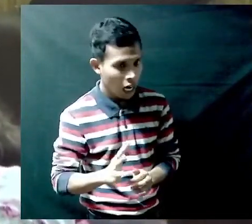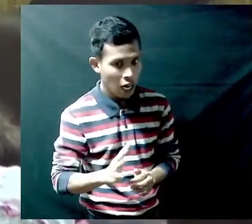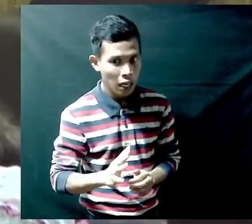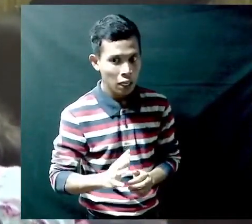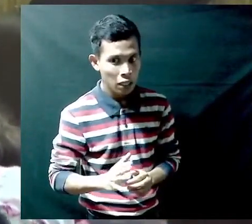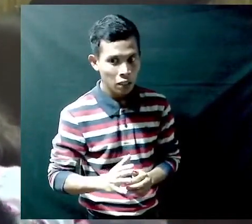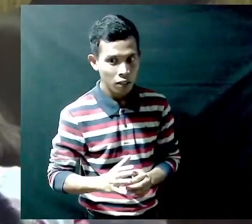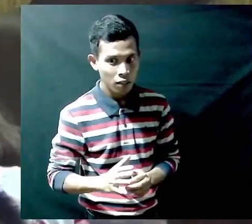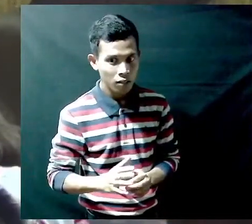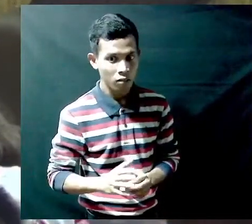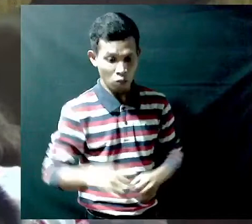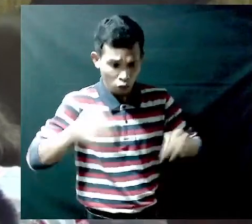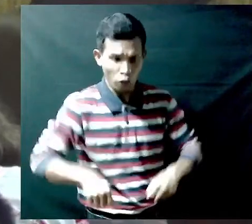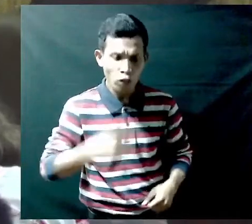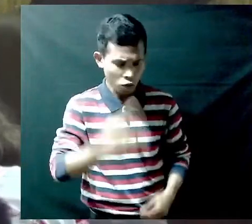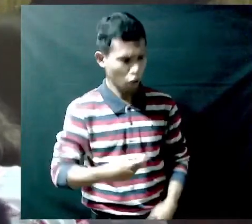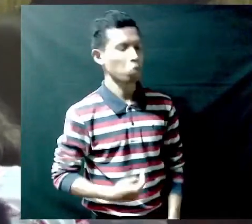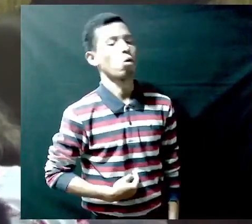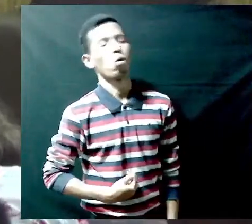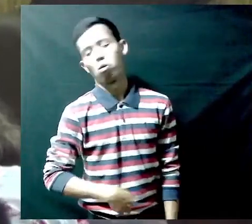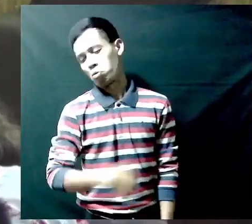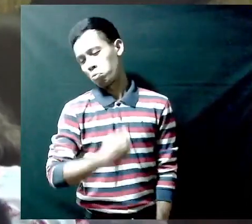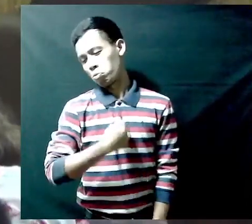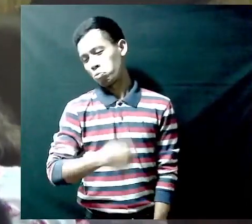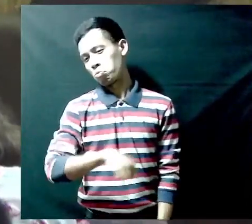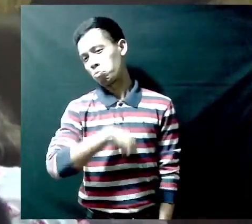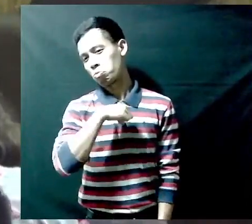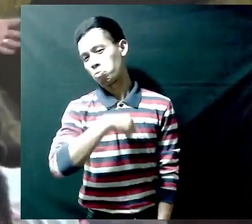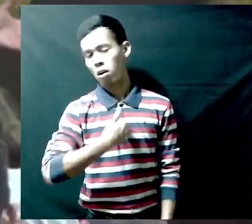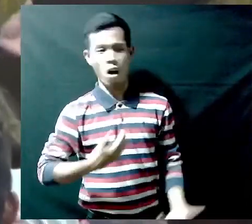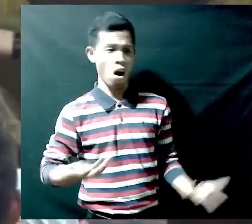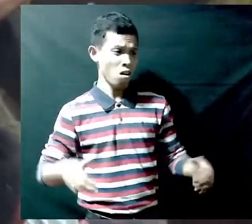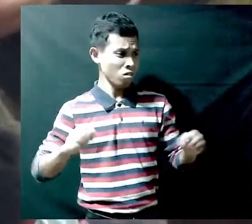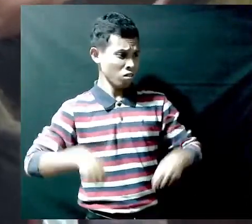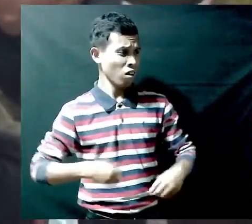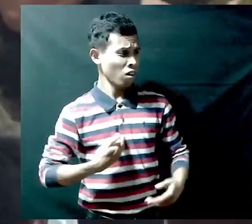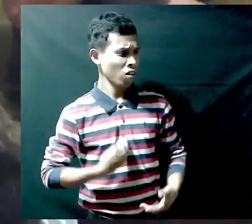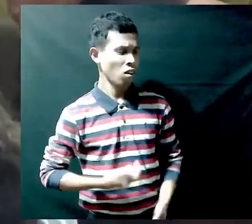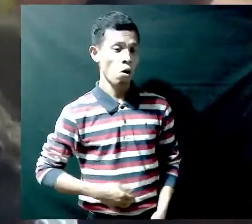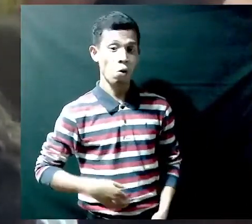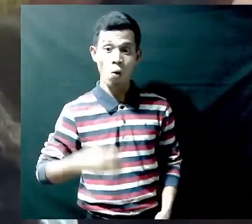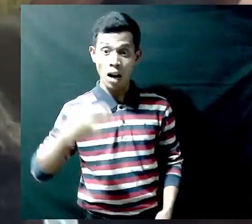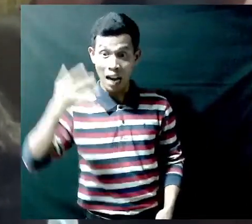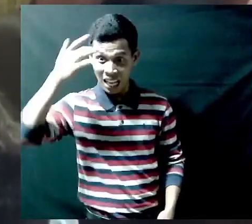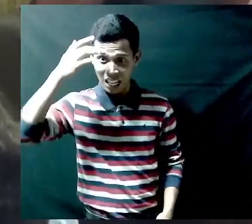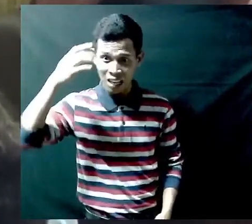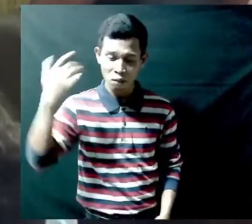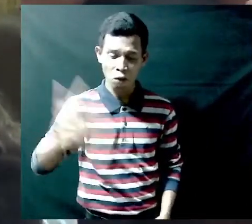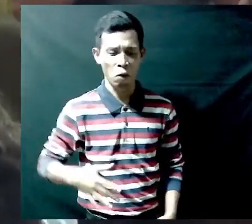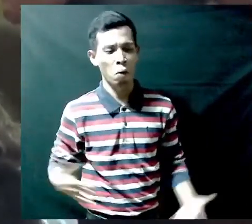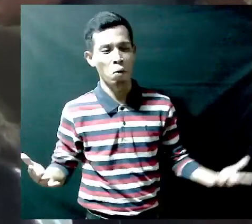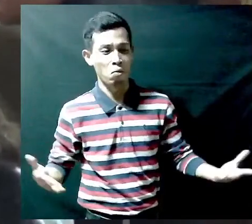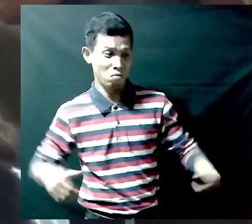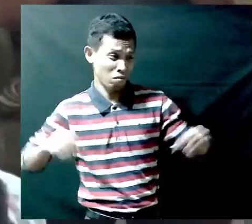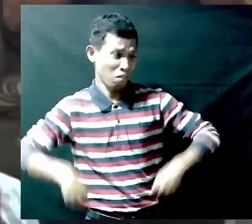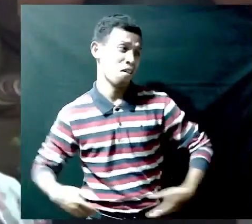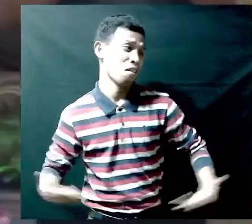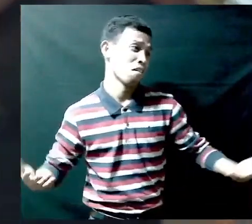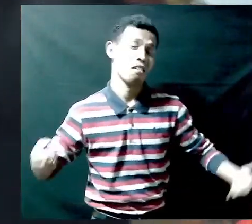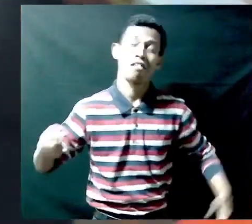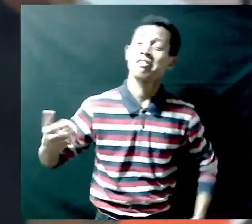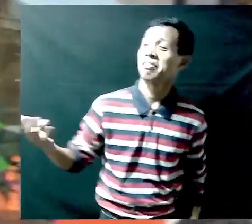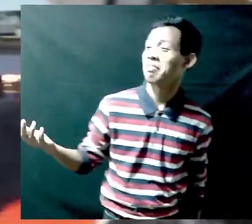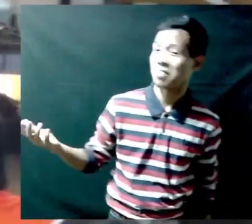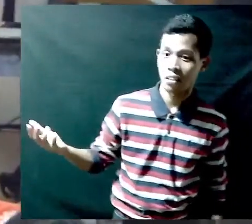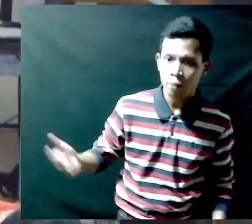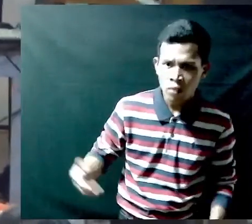ang galing-galing ko kasi. Ang galing ko, kaya ako nagawa yan eh. Pwede yun eh. Bakit? Tandaan nyo, every time